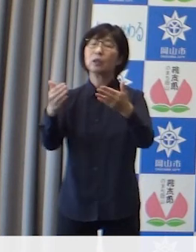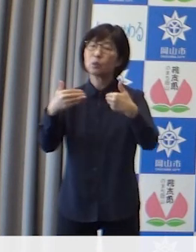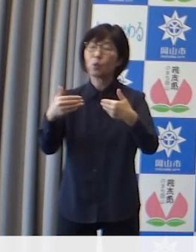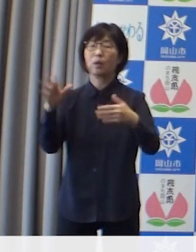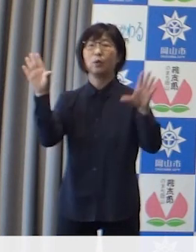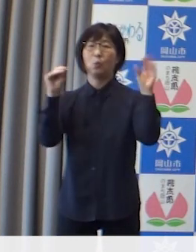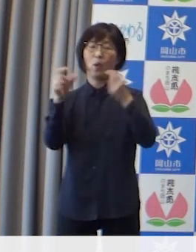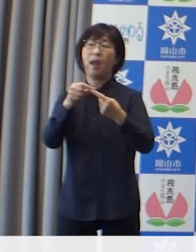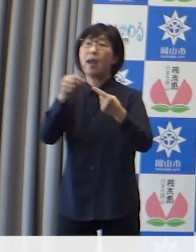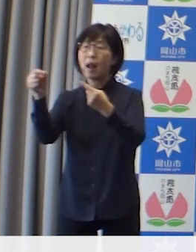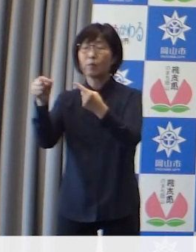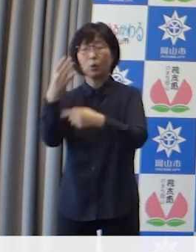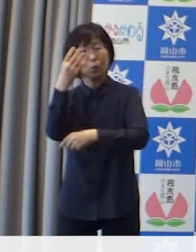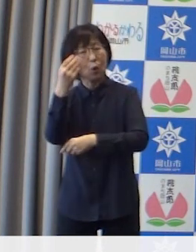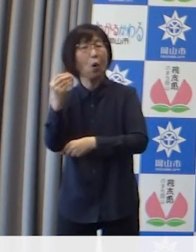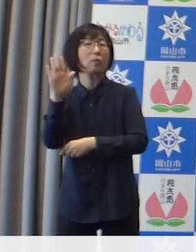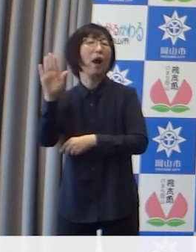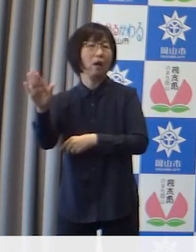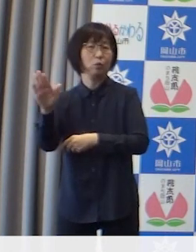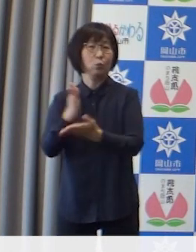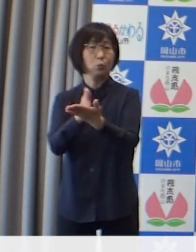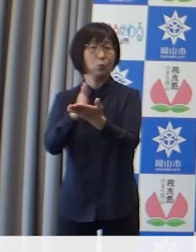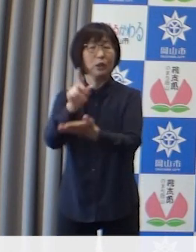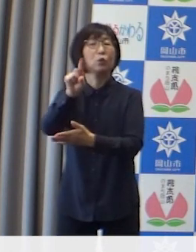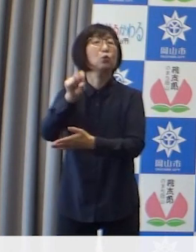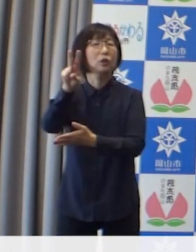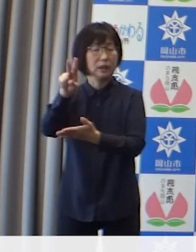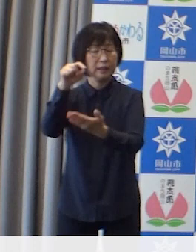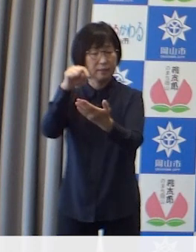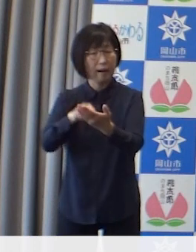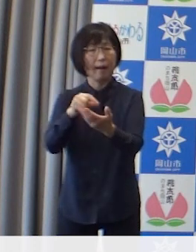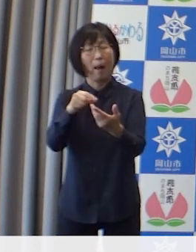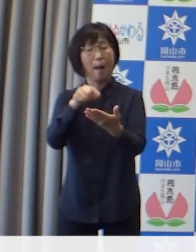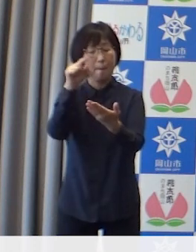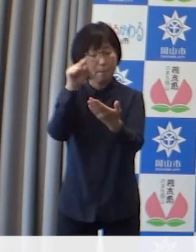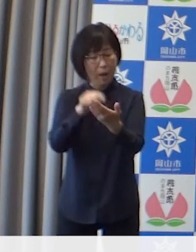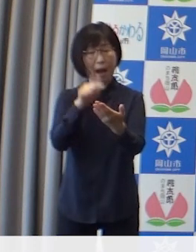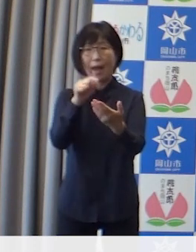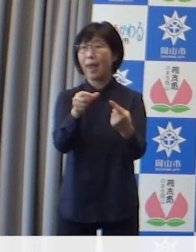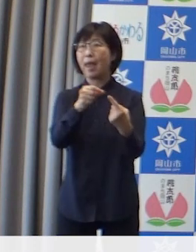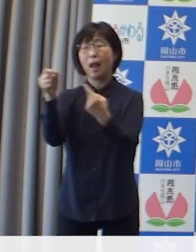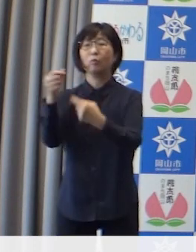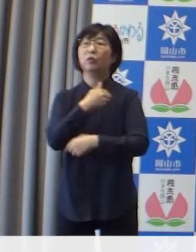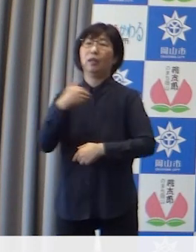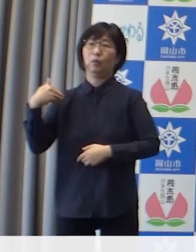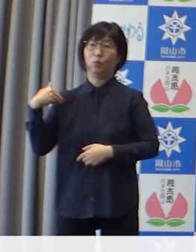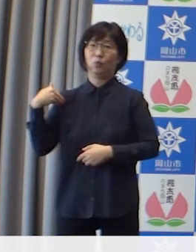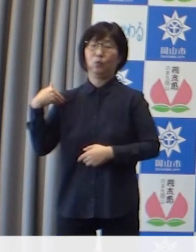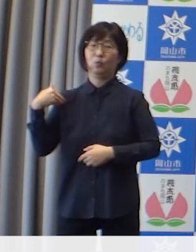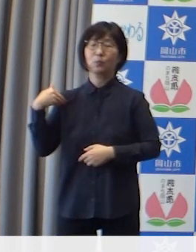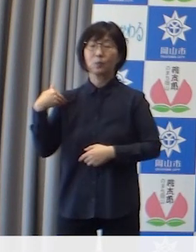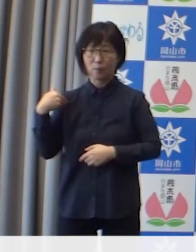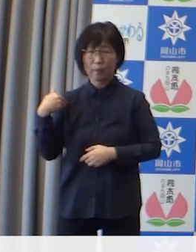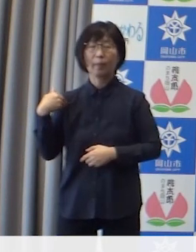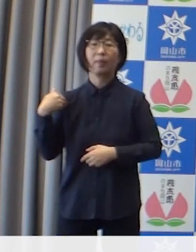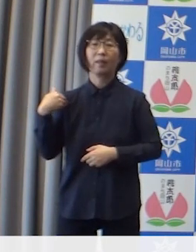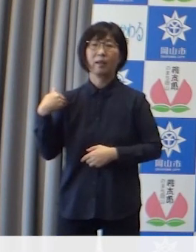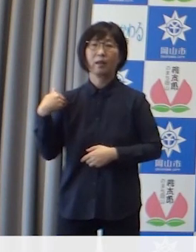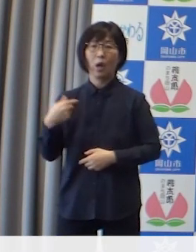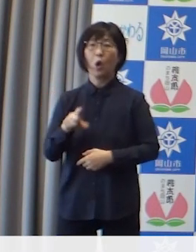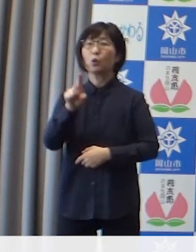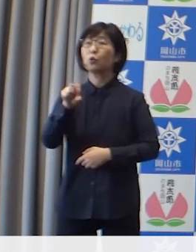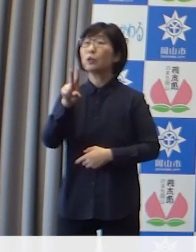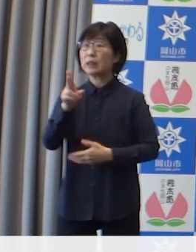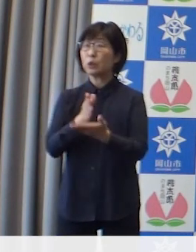るジャンル12種の情報を受信できるようになります。12種についてはお手元